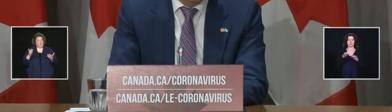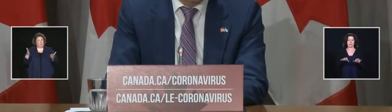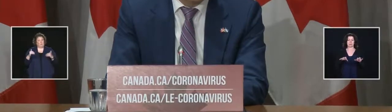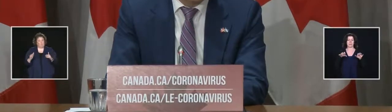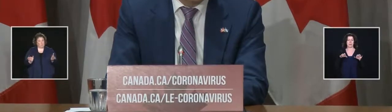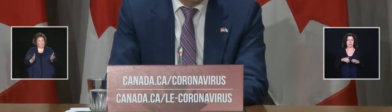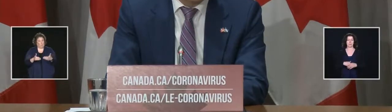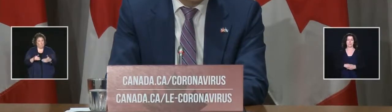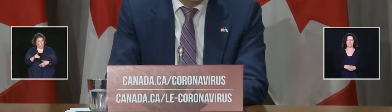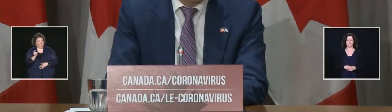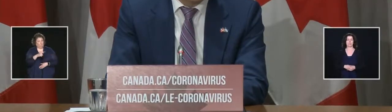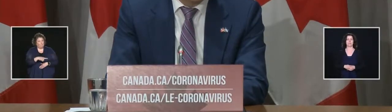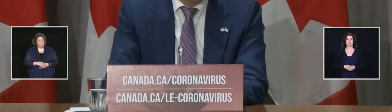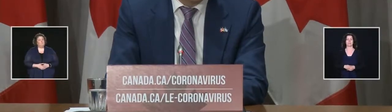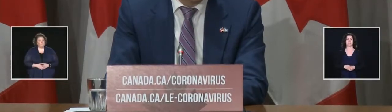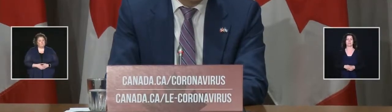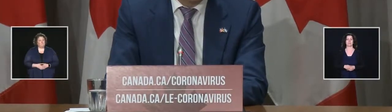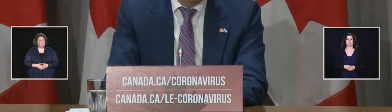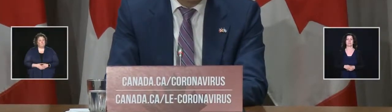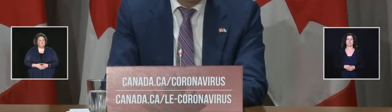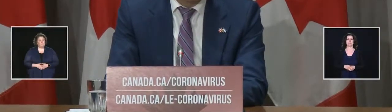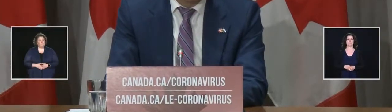Molly, Ashley.